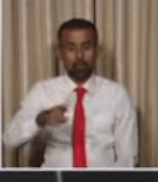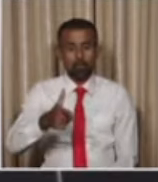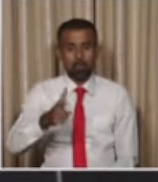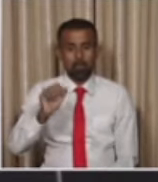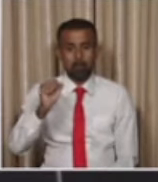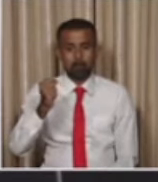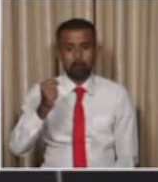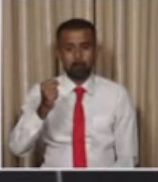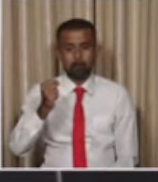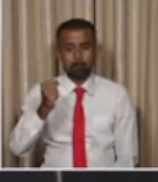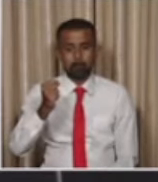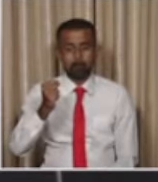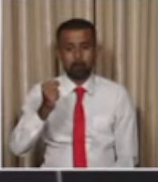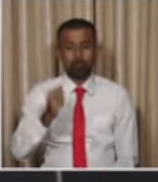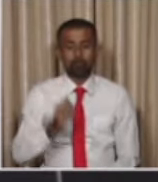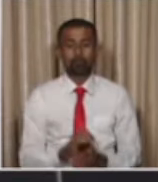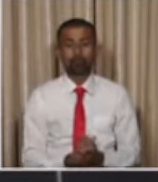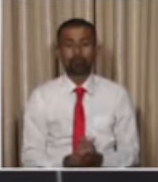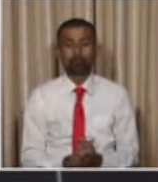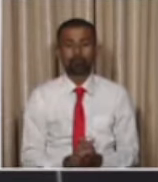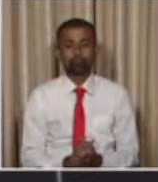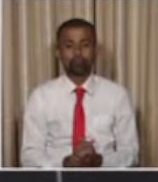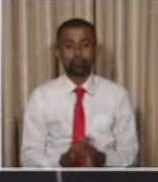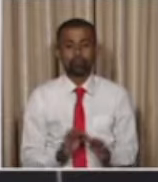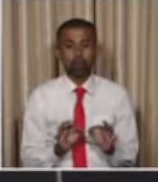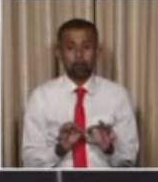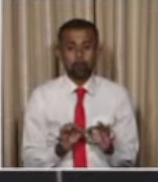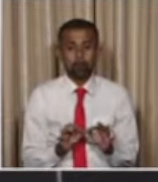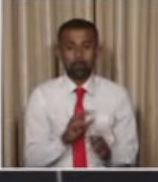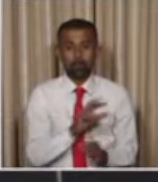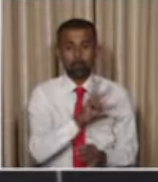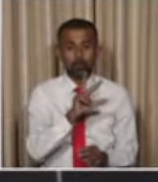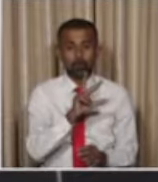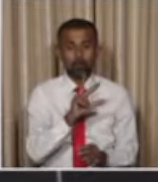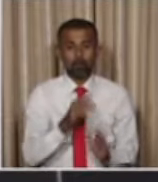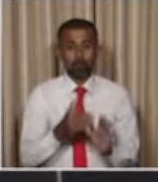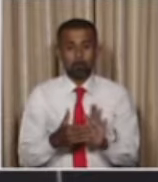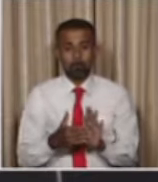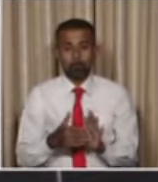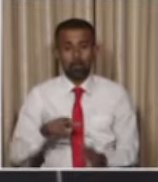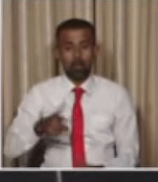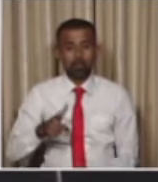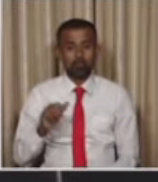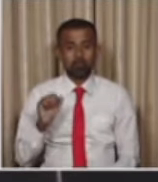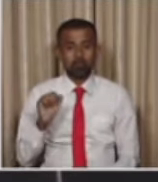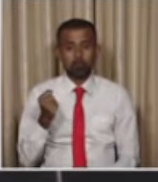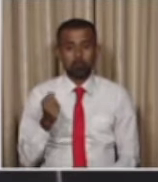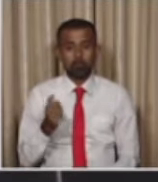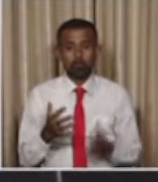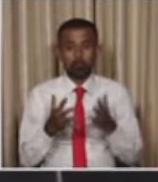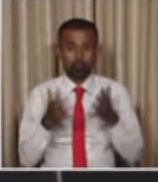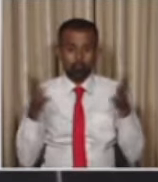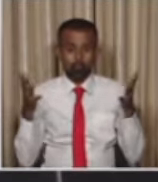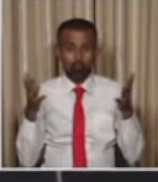18.750ක් මිලියන 750යි. එහෙනම් බිලියන 18යි මිලියන 750ක් වැනි විශාල